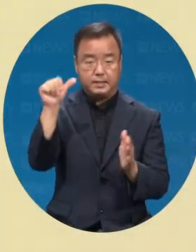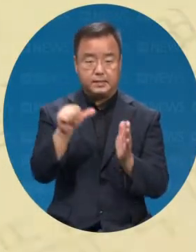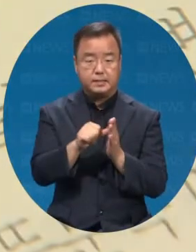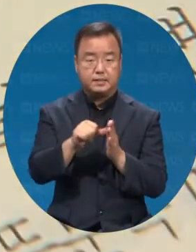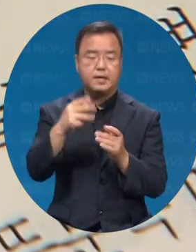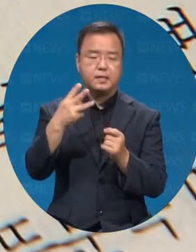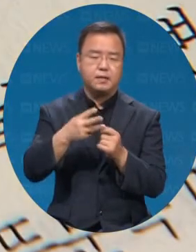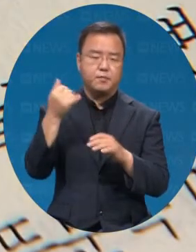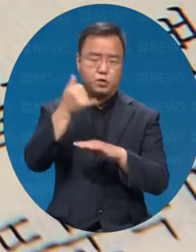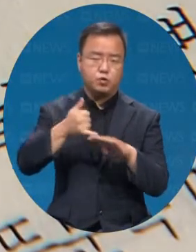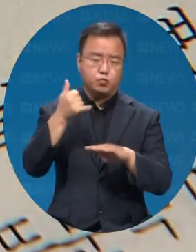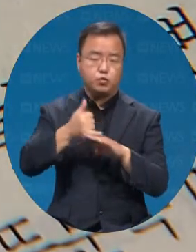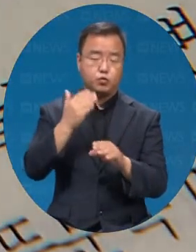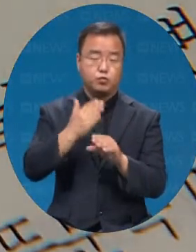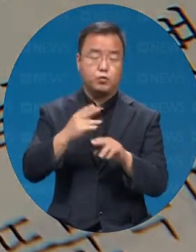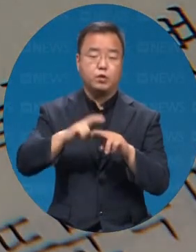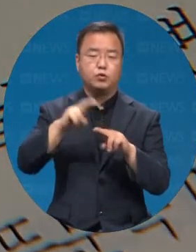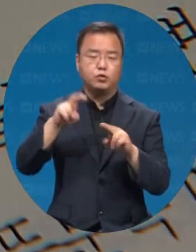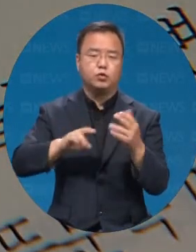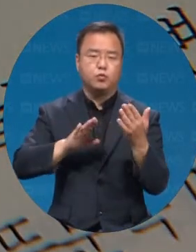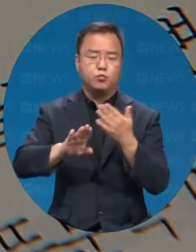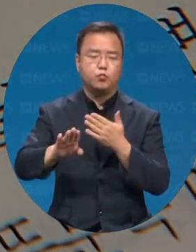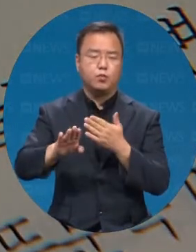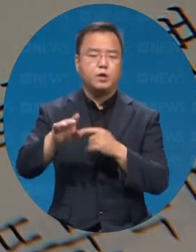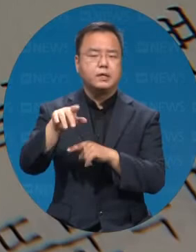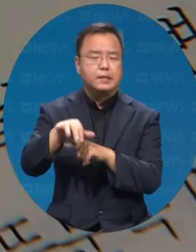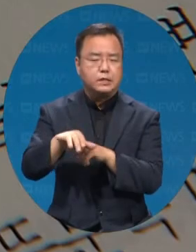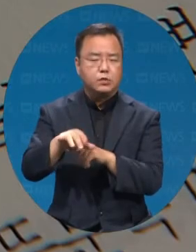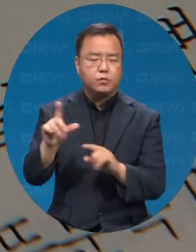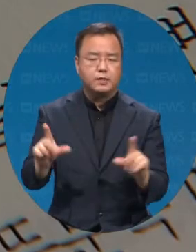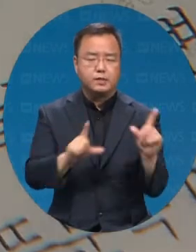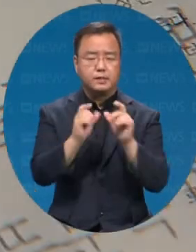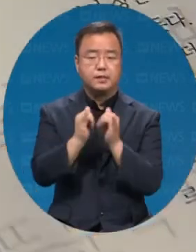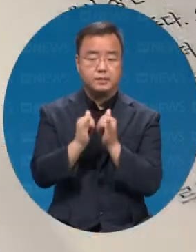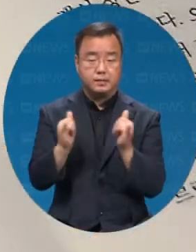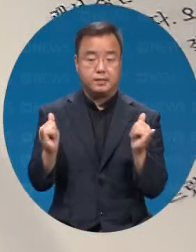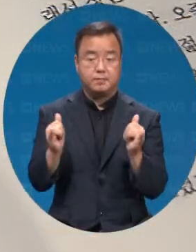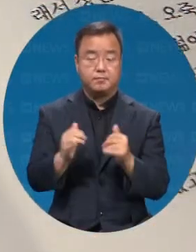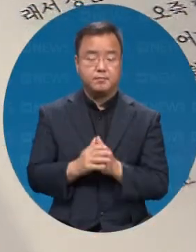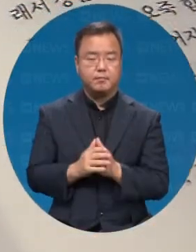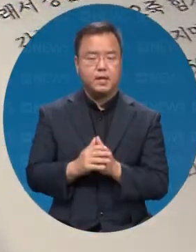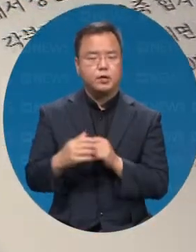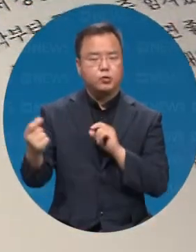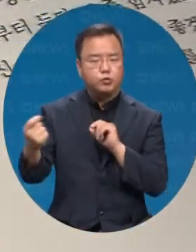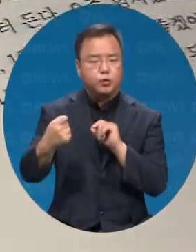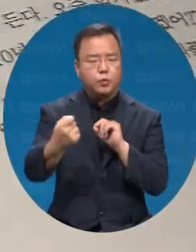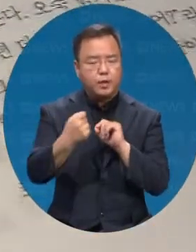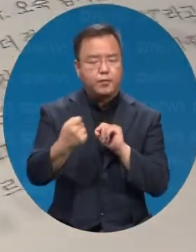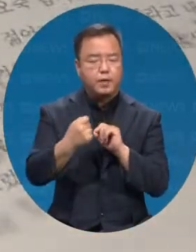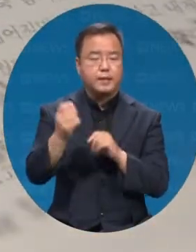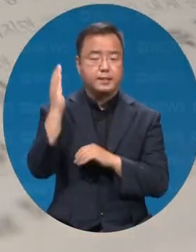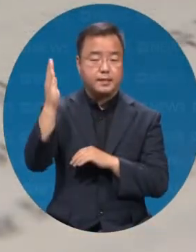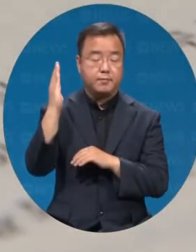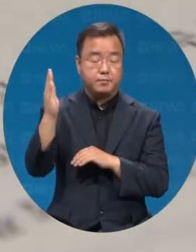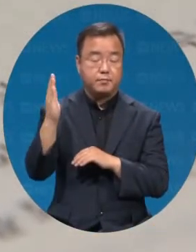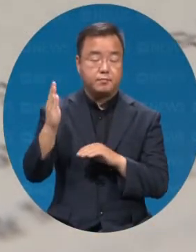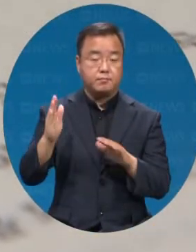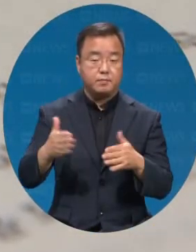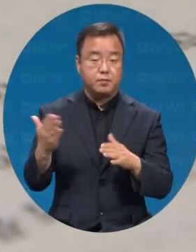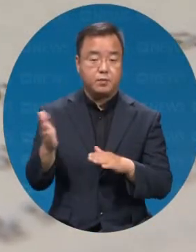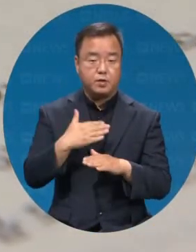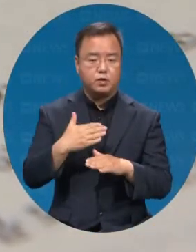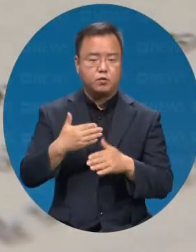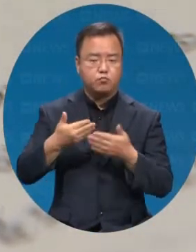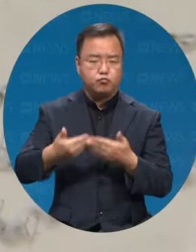단계인 은퇴 후 귀촌의 삶을 지내는 중인데요. 주변의 소소한 이야기부터 비교적 무거운 정치와